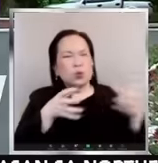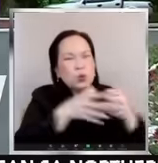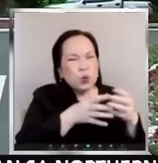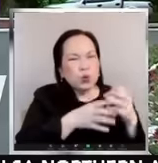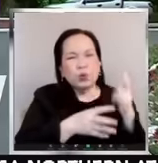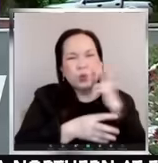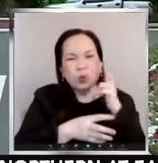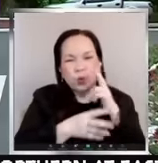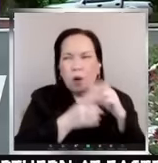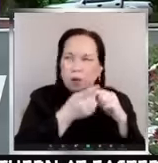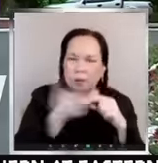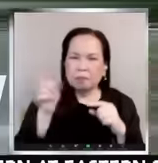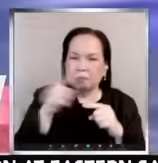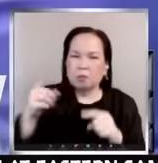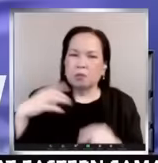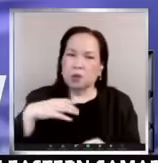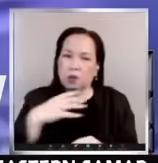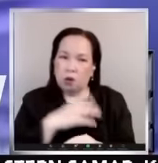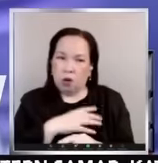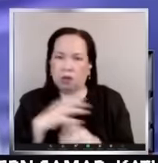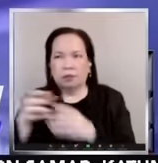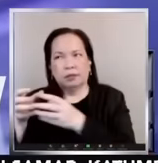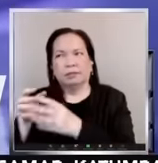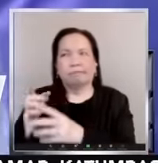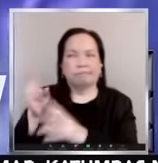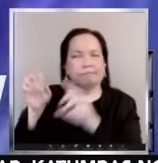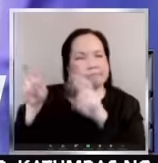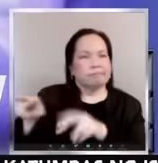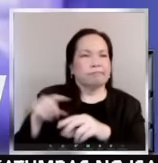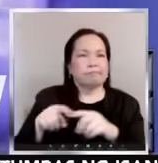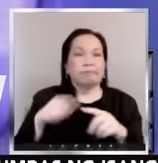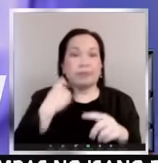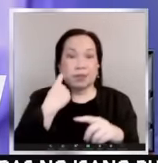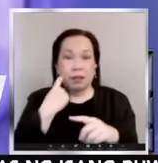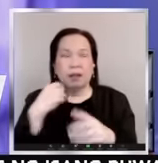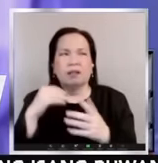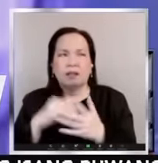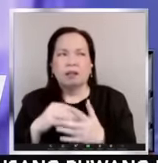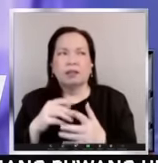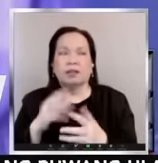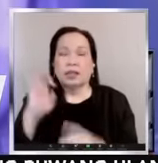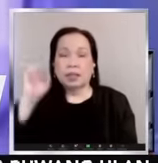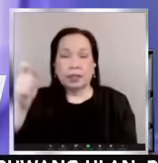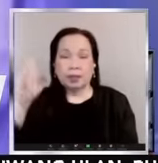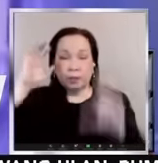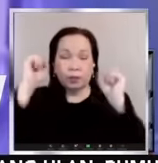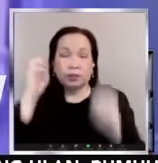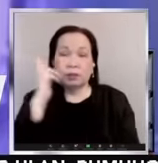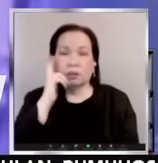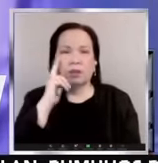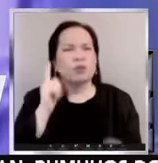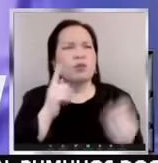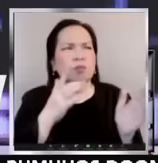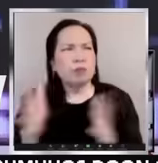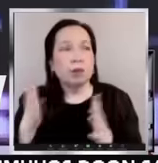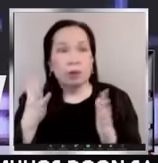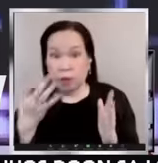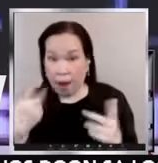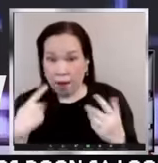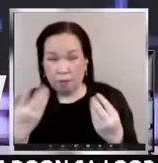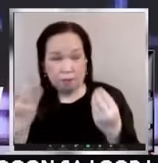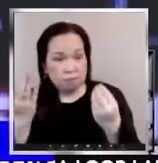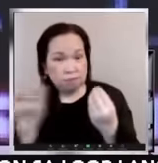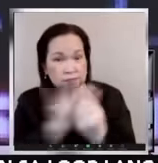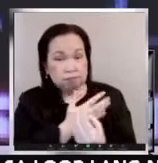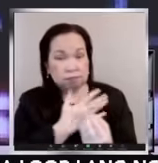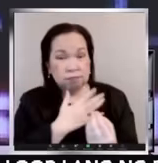Kamara at liderato nito. Kanina, inungkat ng dating Pangulo ang planong impeachment umano laban sa anak. Ginawa